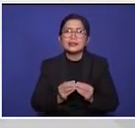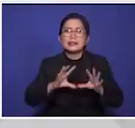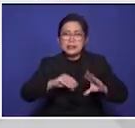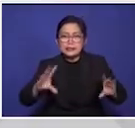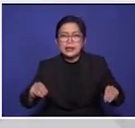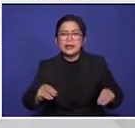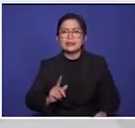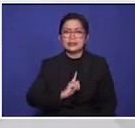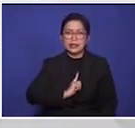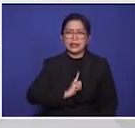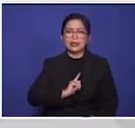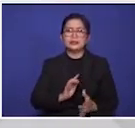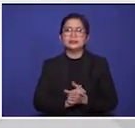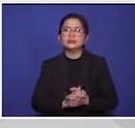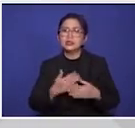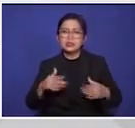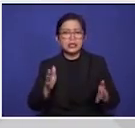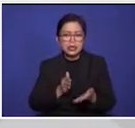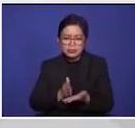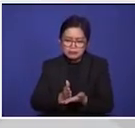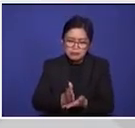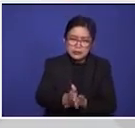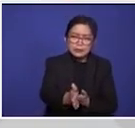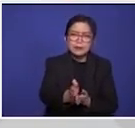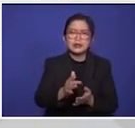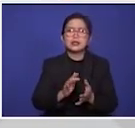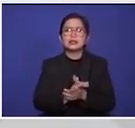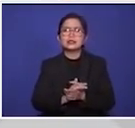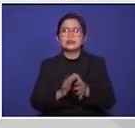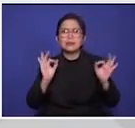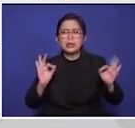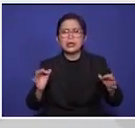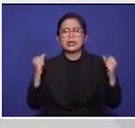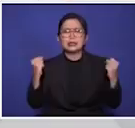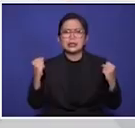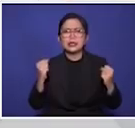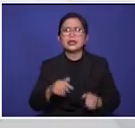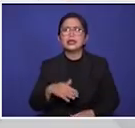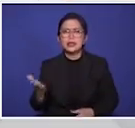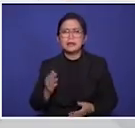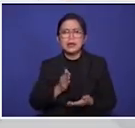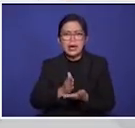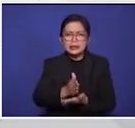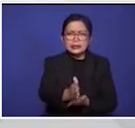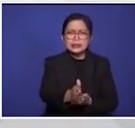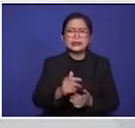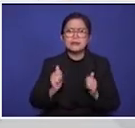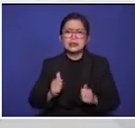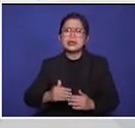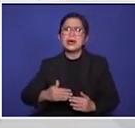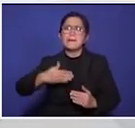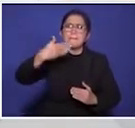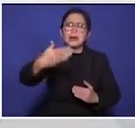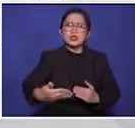akses infrastruktur atau akses terhadap pendidikan dan kesehatan tapi juga akses untuk bisa maju mendapat